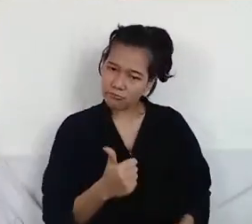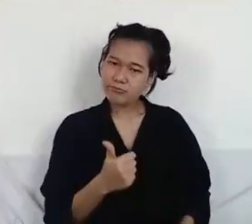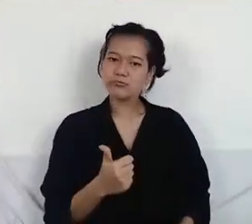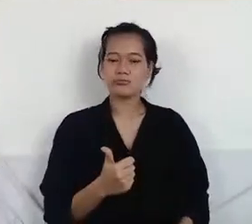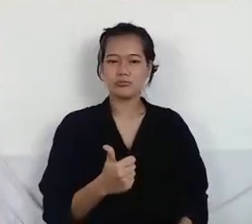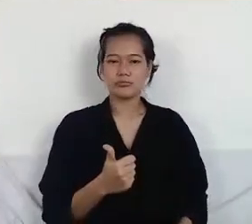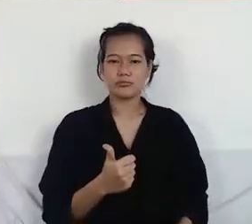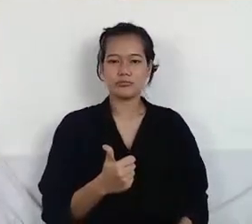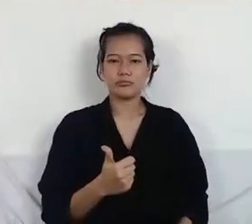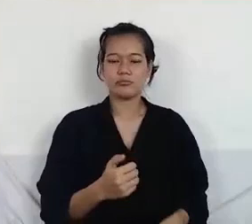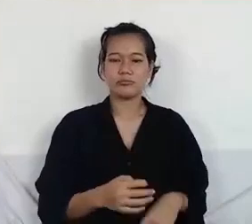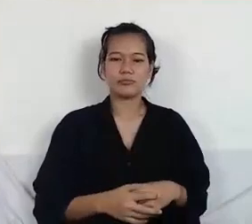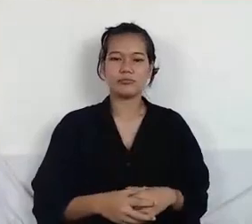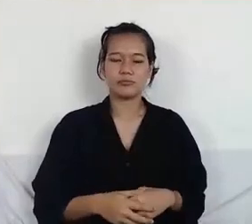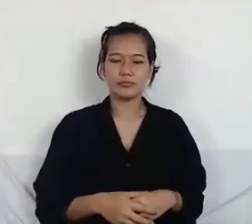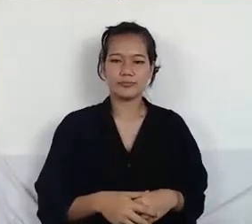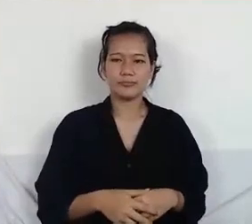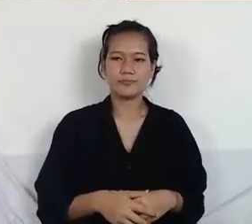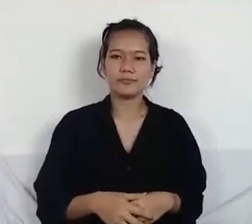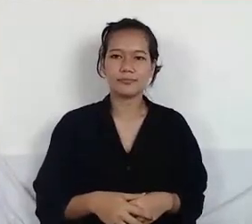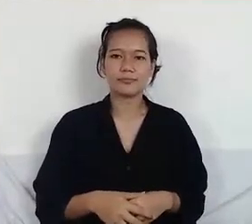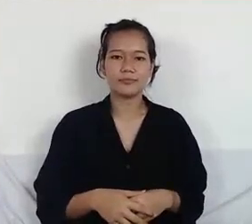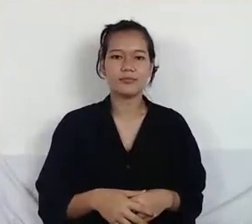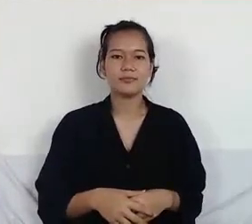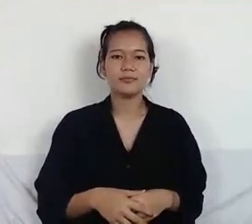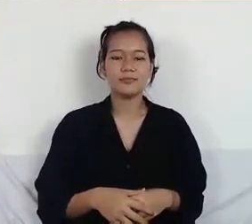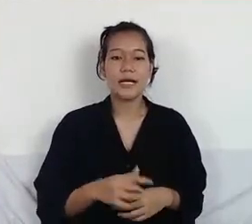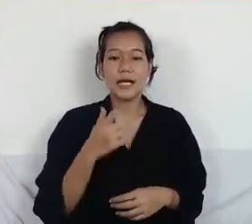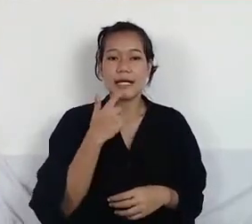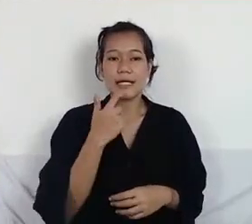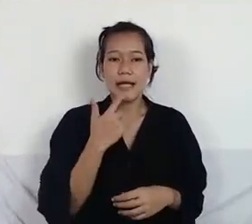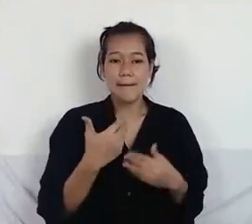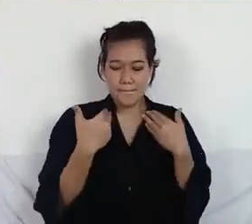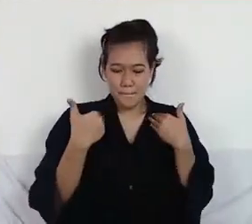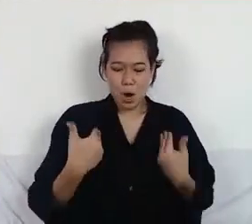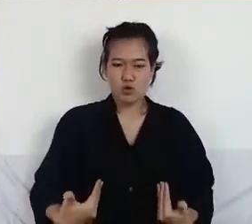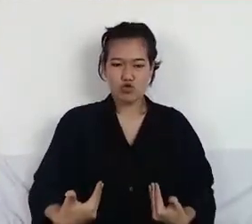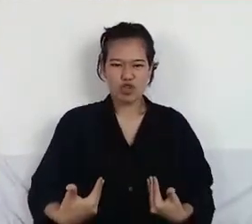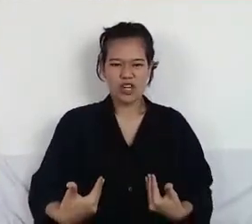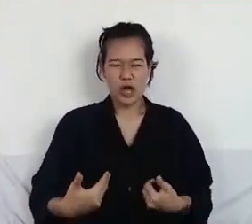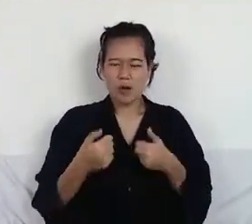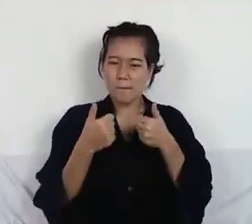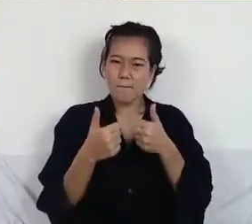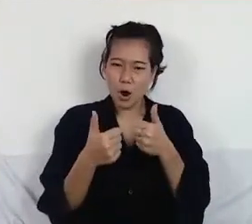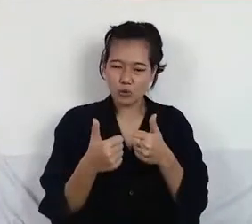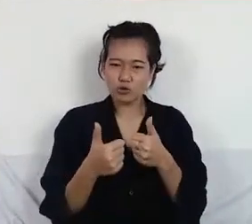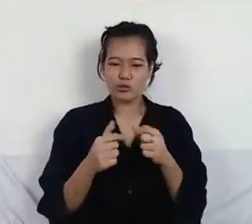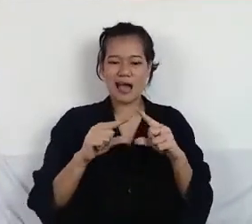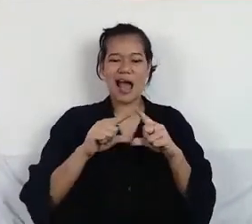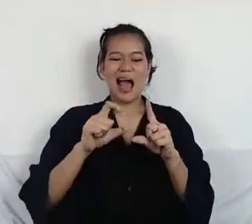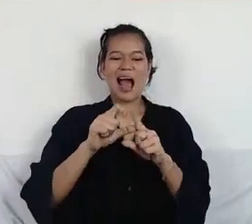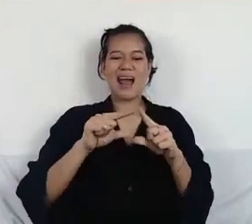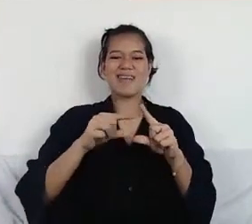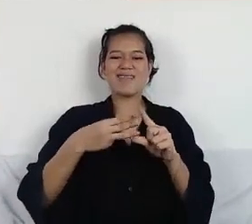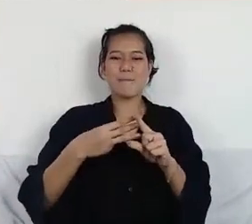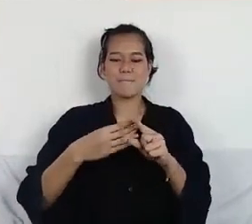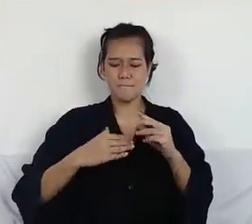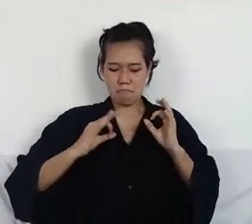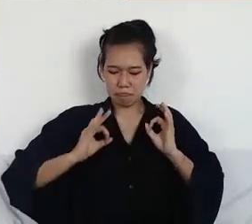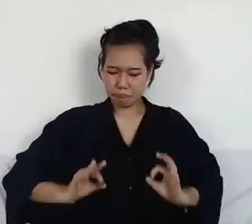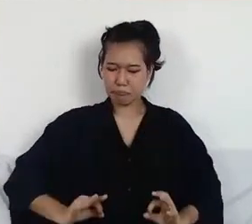Adab. Ya. Kemanusiaan yang beradab. Jadi ada adab, saudaraku.